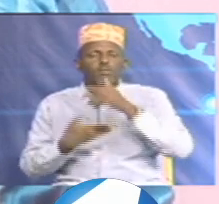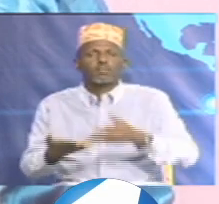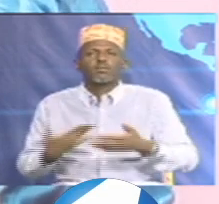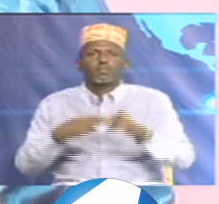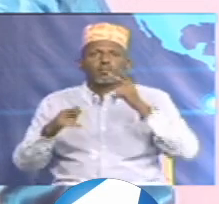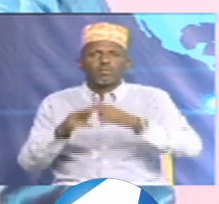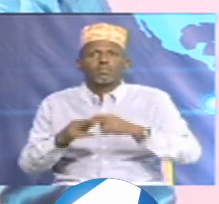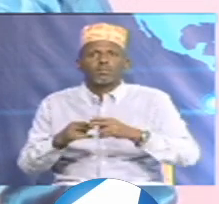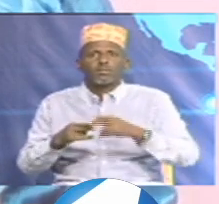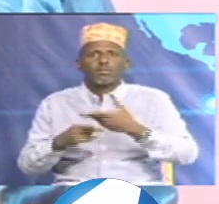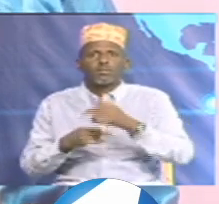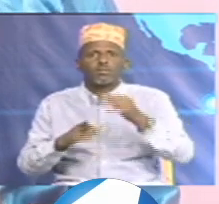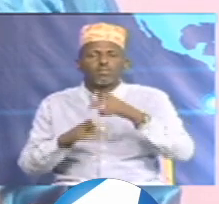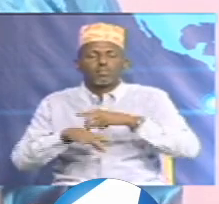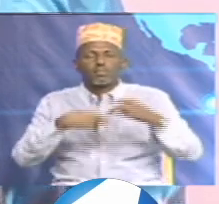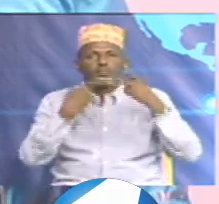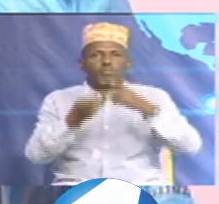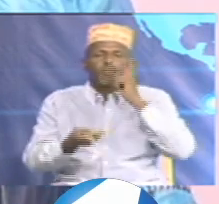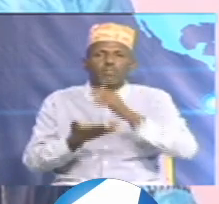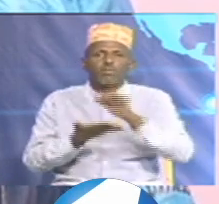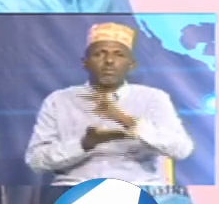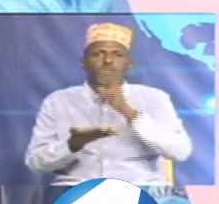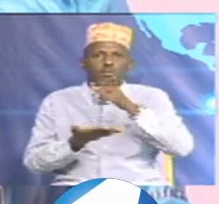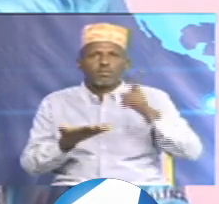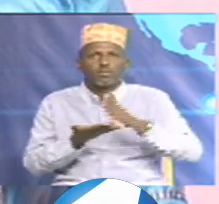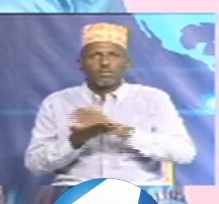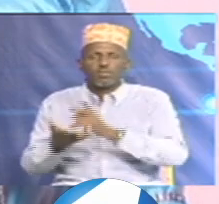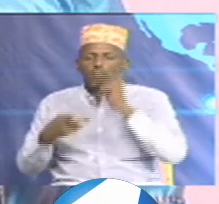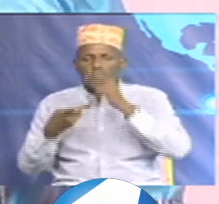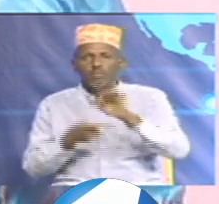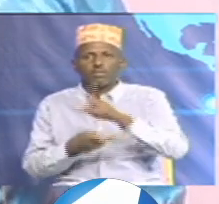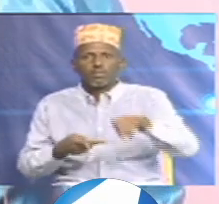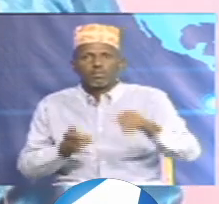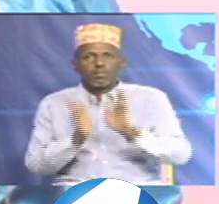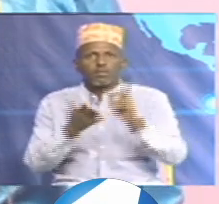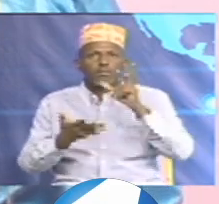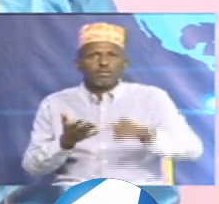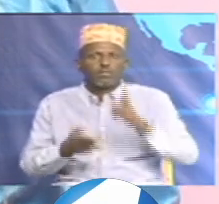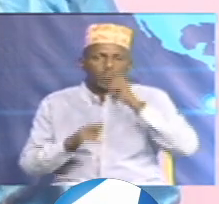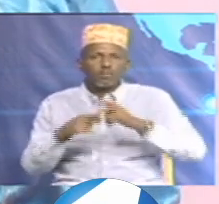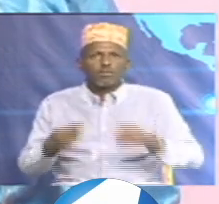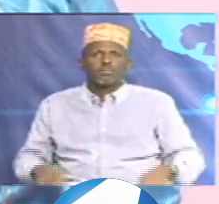nom de ma délégation, au nom de mon parti, ainsi que mon nom personnel.